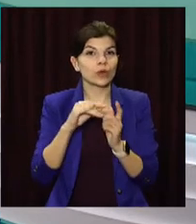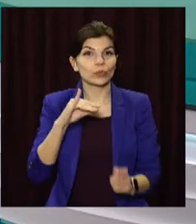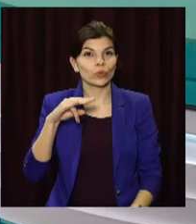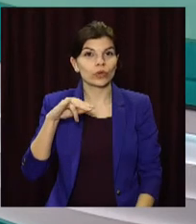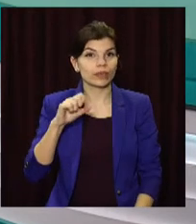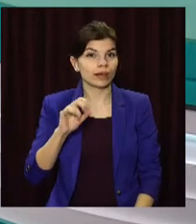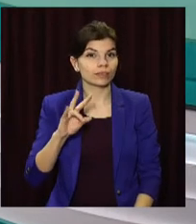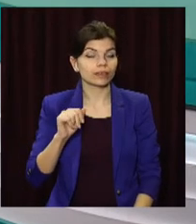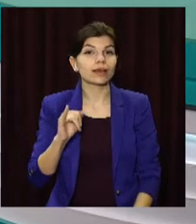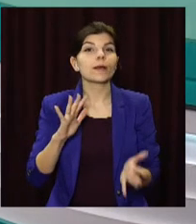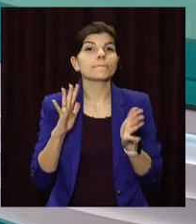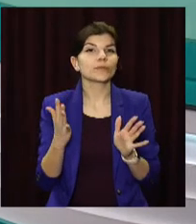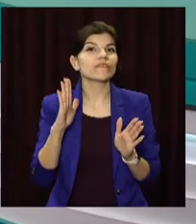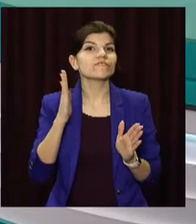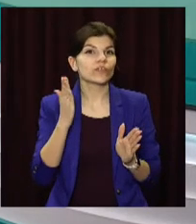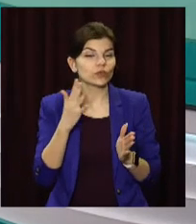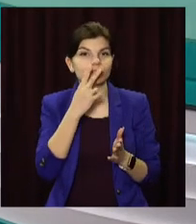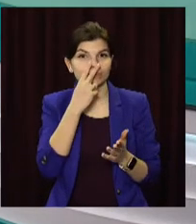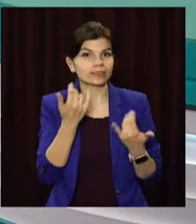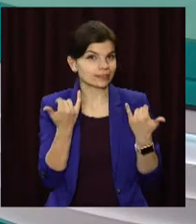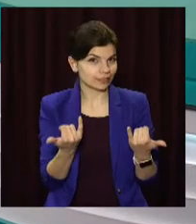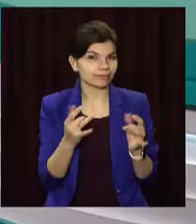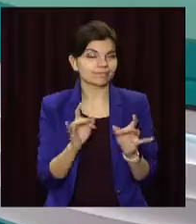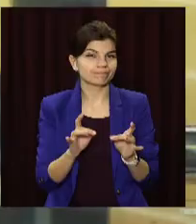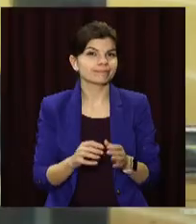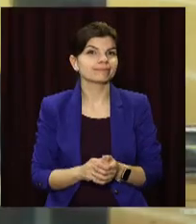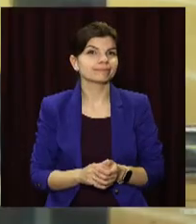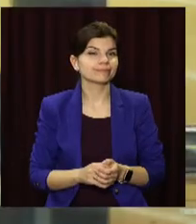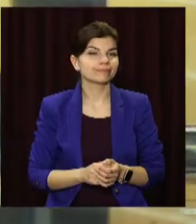Юліана Пуговкіна. І про події вівторка дивіться просто зараз.